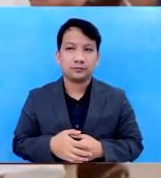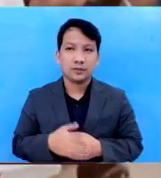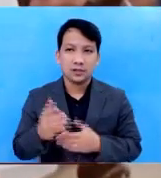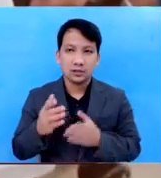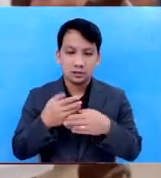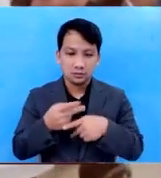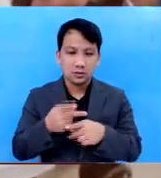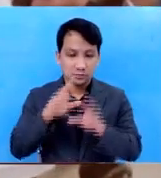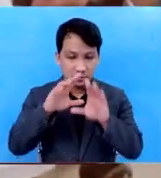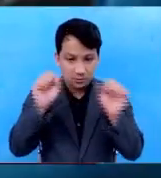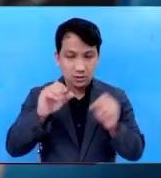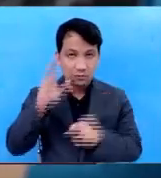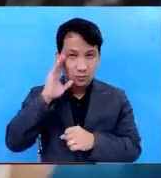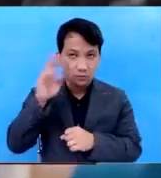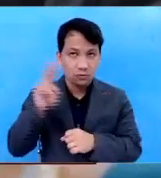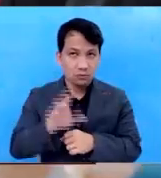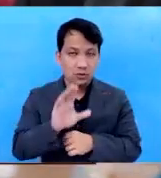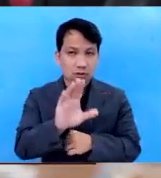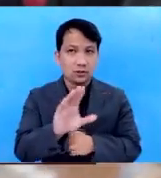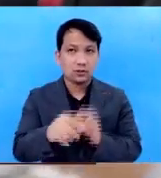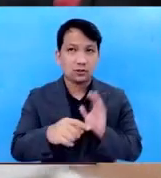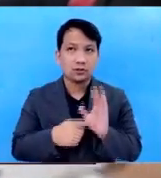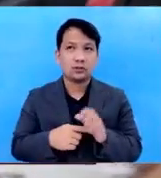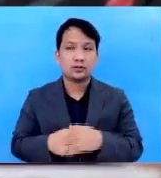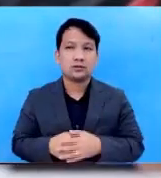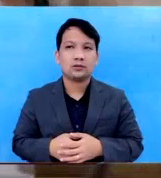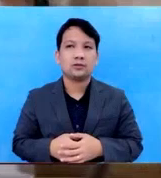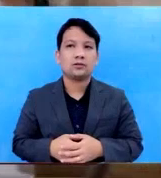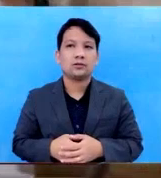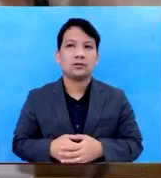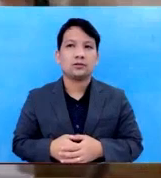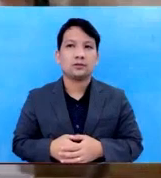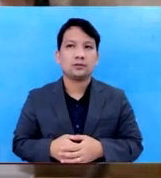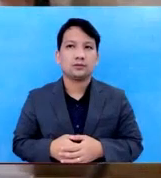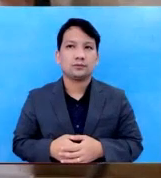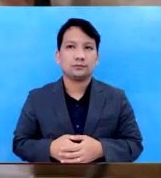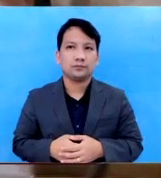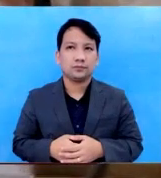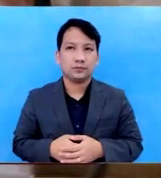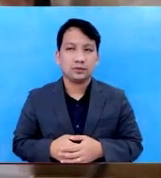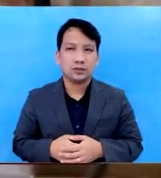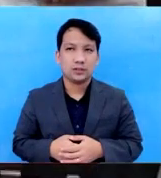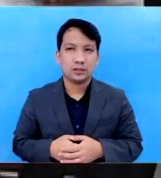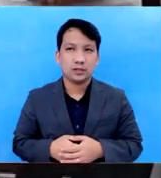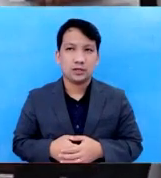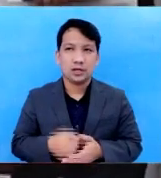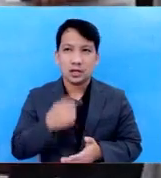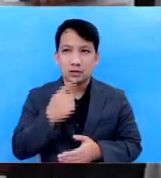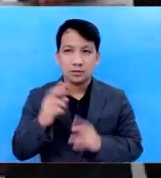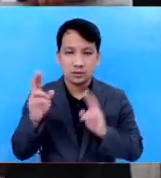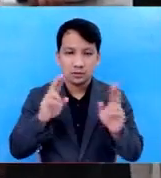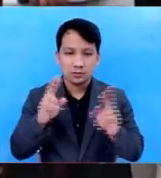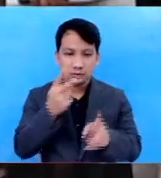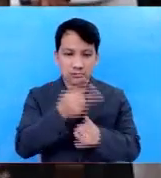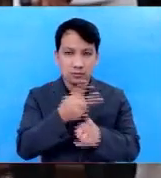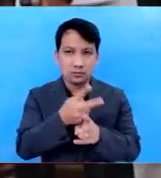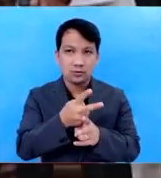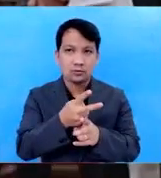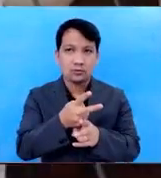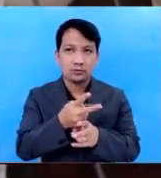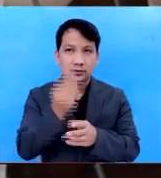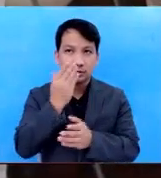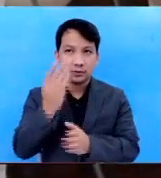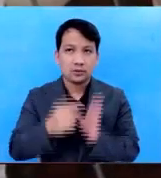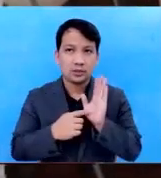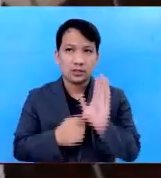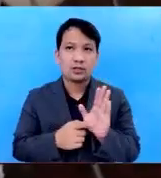ni Pangulong Bongbong Marcos ang tungkol sa pagpapataas ng supply ng asukal. Pinag-aaralan na raw nila ito. Bukod kasi sa